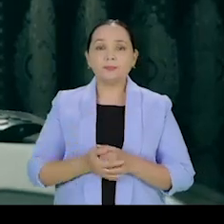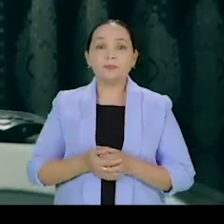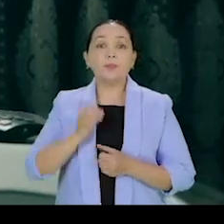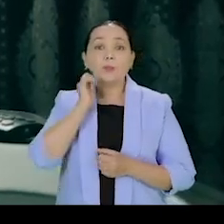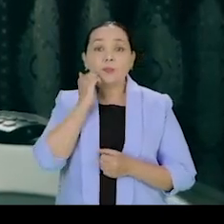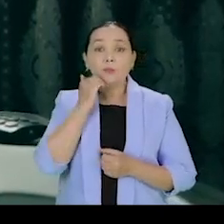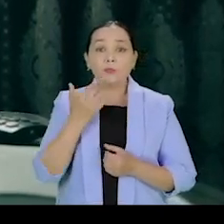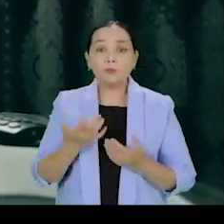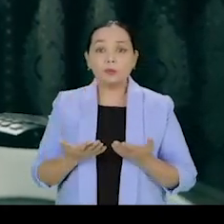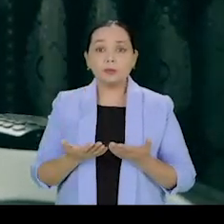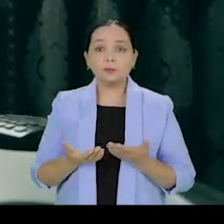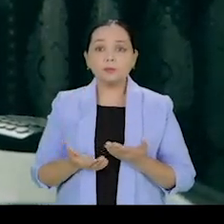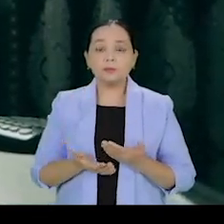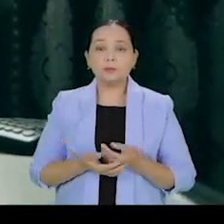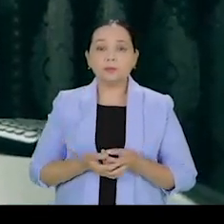Buve?